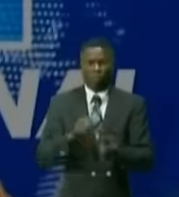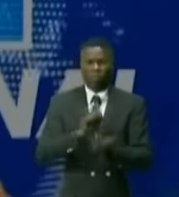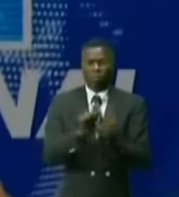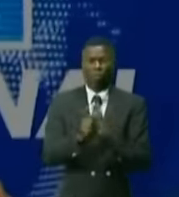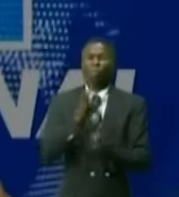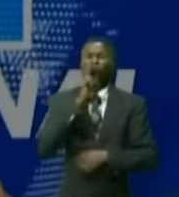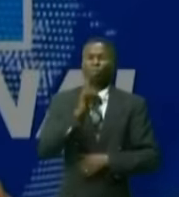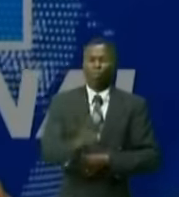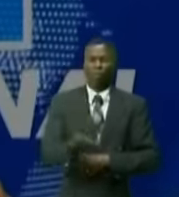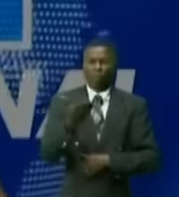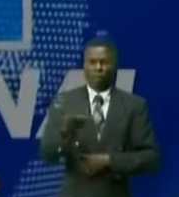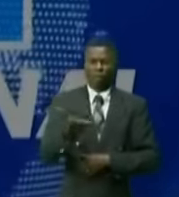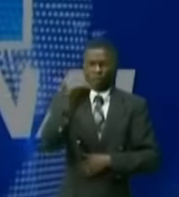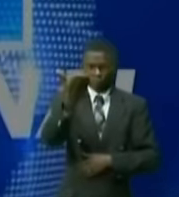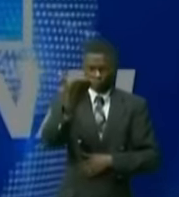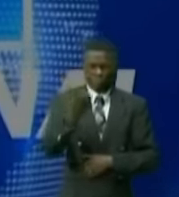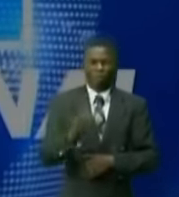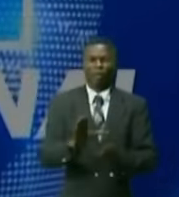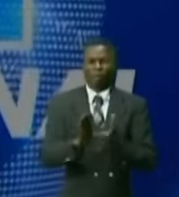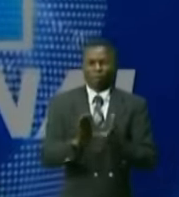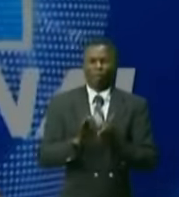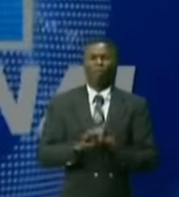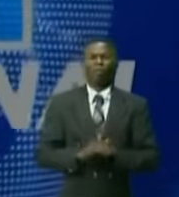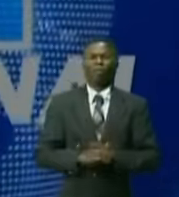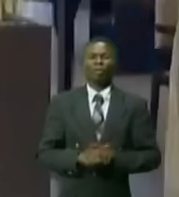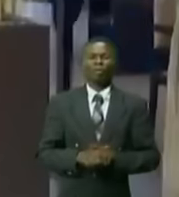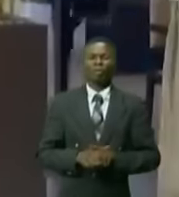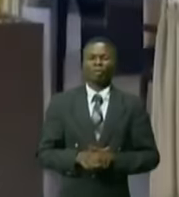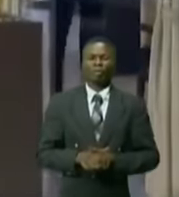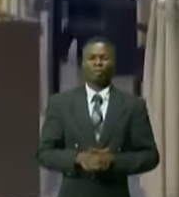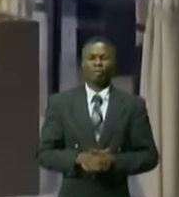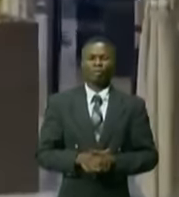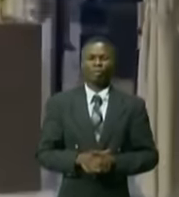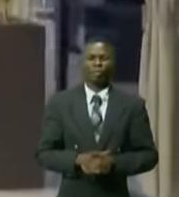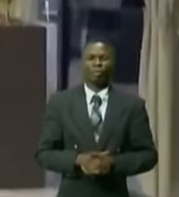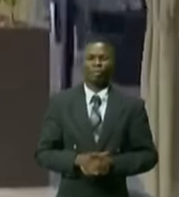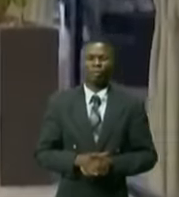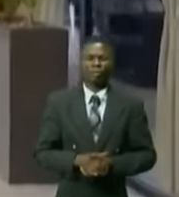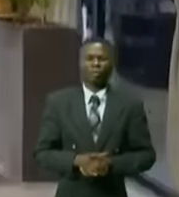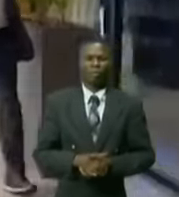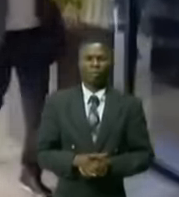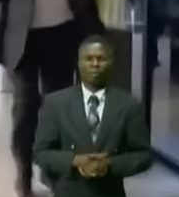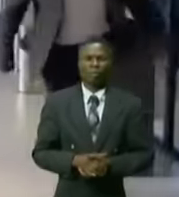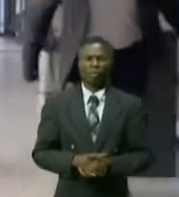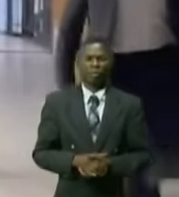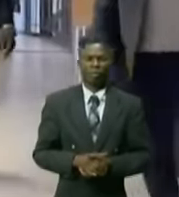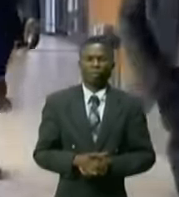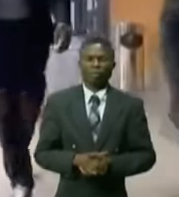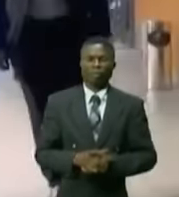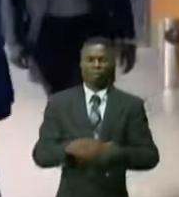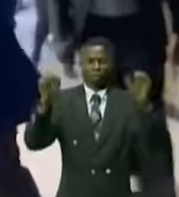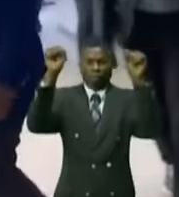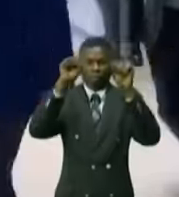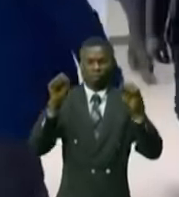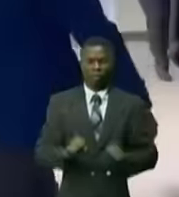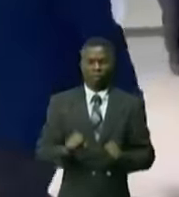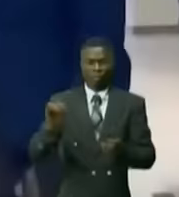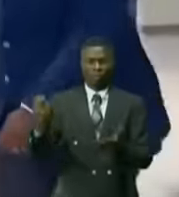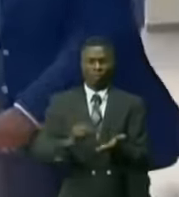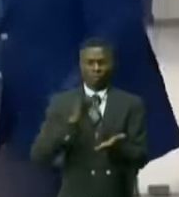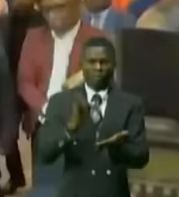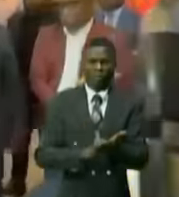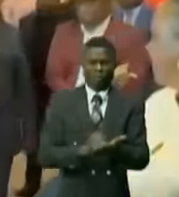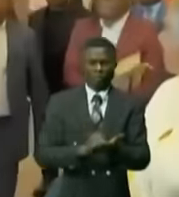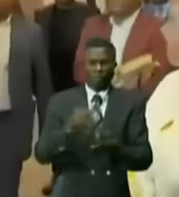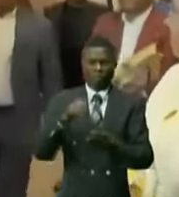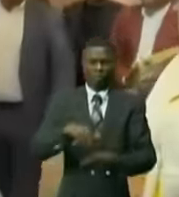réalité. Janine Kalenga et Marcel Mubenga pour ce reportage. Innovation dans les systèmes fiscaux en